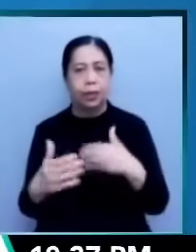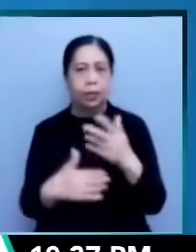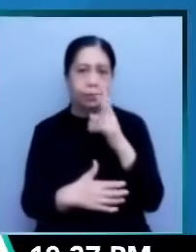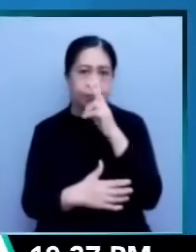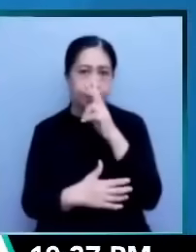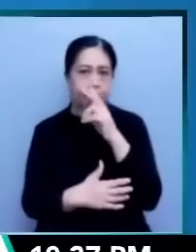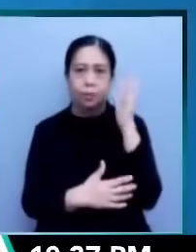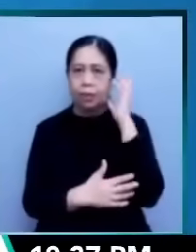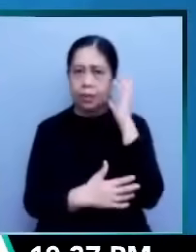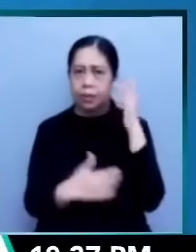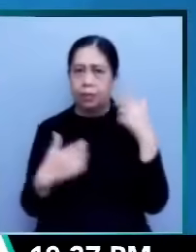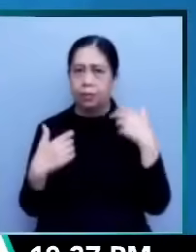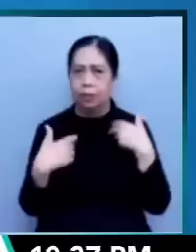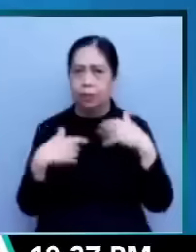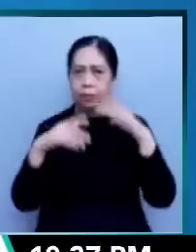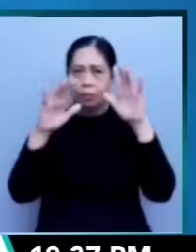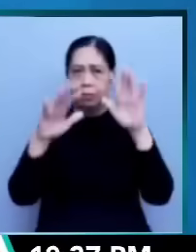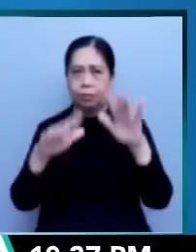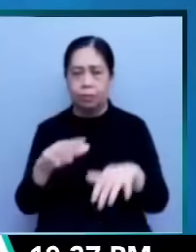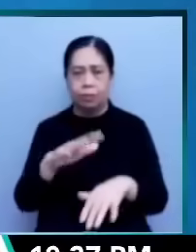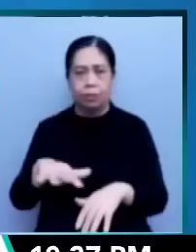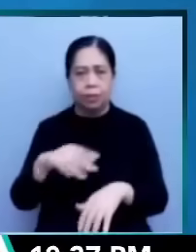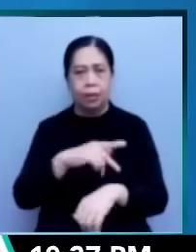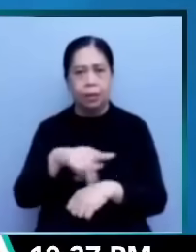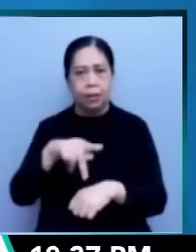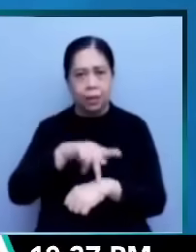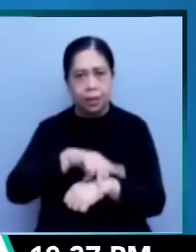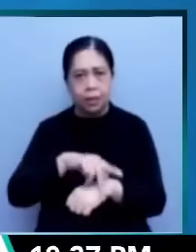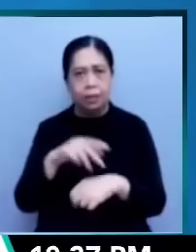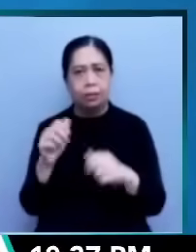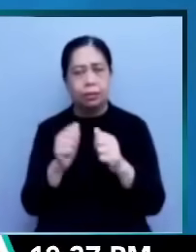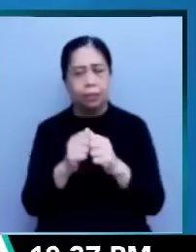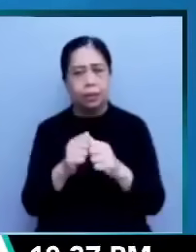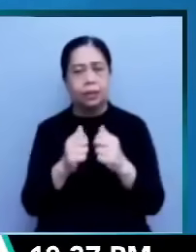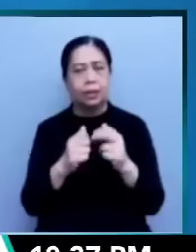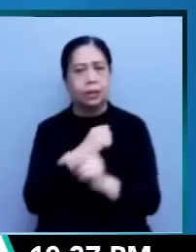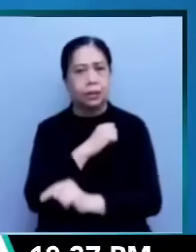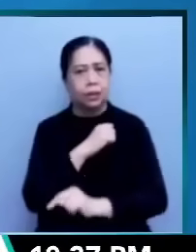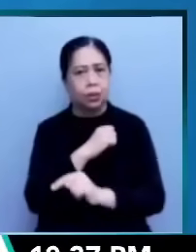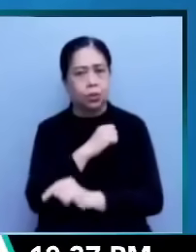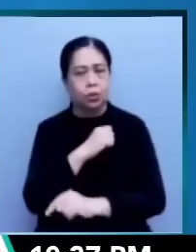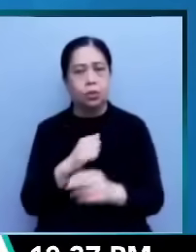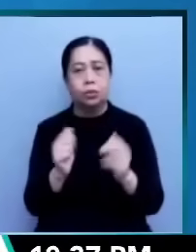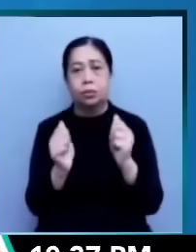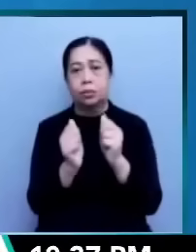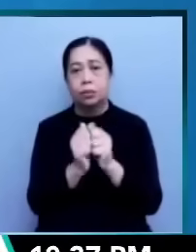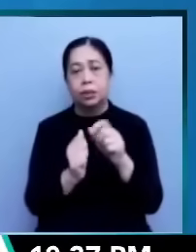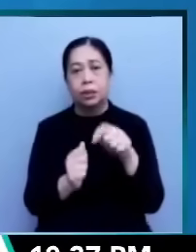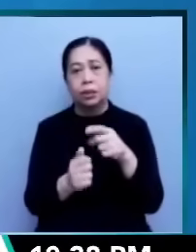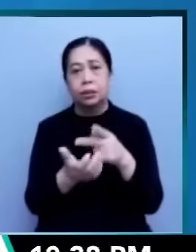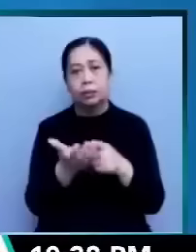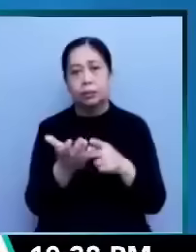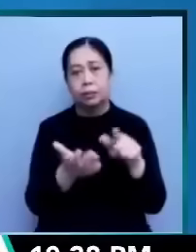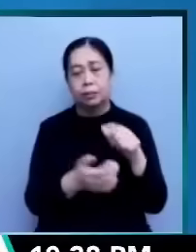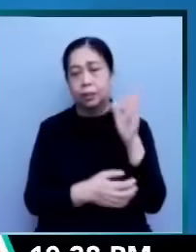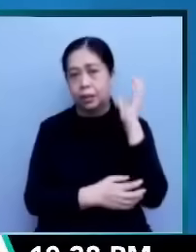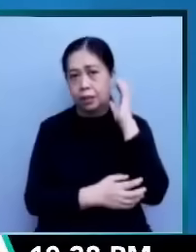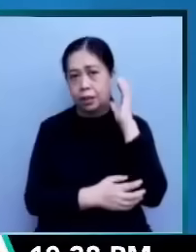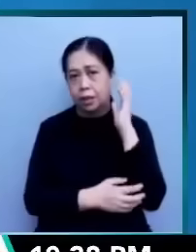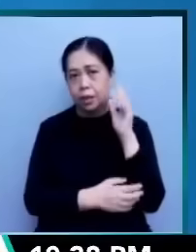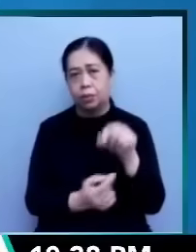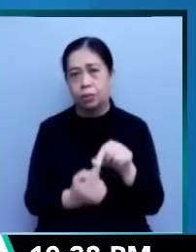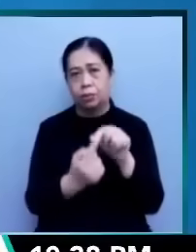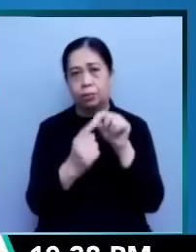mga pag-ulan din dito yan sa Panay Island, pati na rin sa Negros Provinces, pati na rin po dito sa ilang bahagi ng Mindanao, partikular na sa